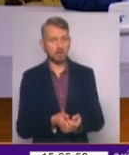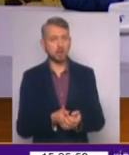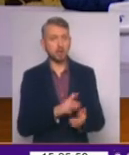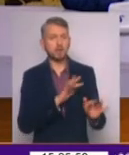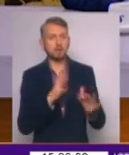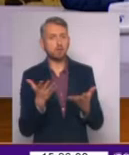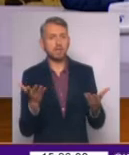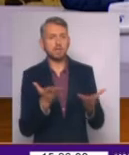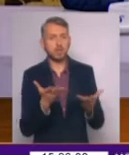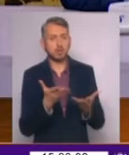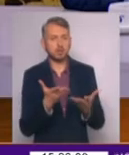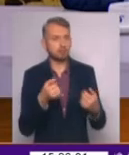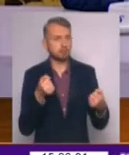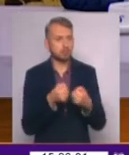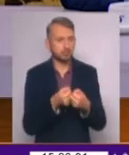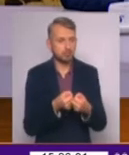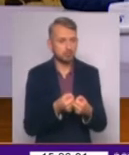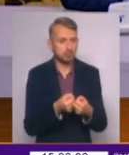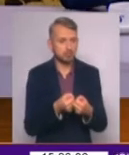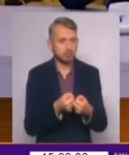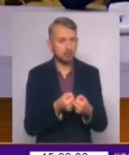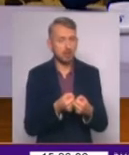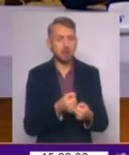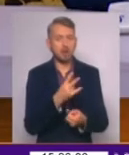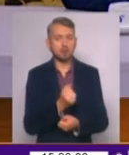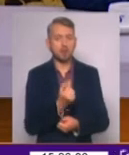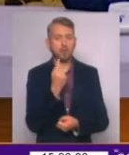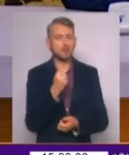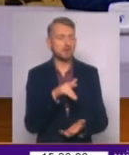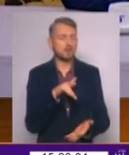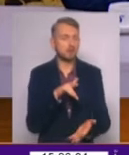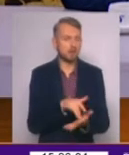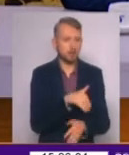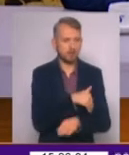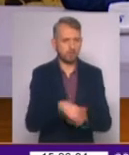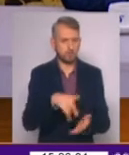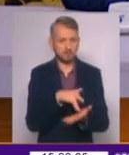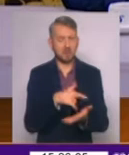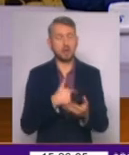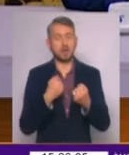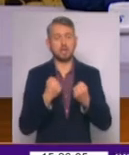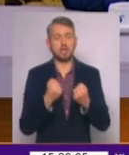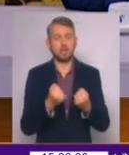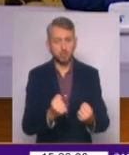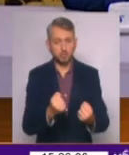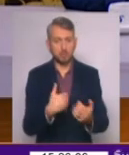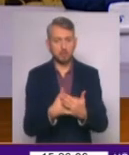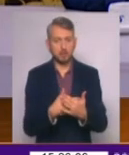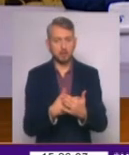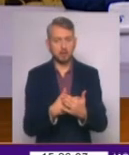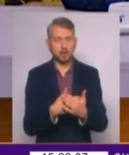відбувається якась дорожньо-транспортна пригода на одній з, там, з центральних магістральних міста. От я їду, наприклад,